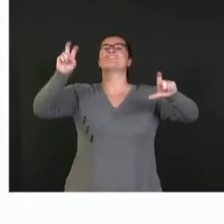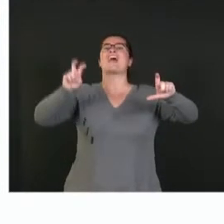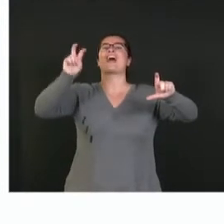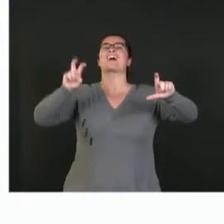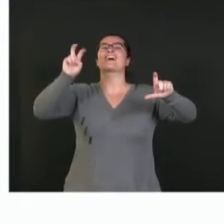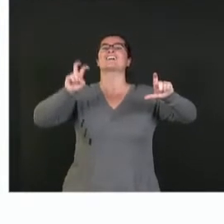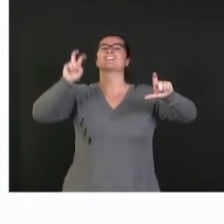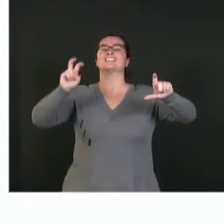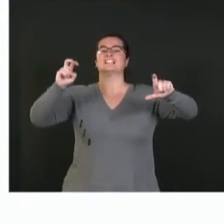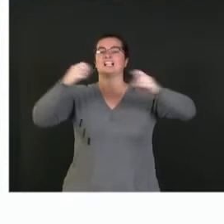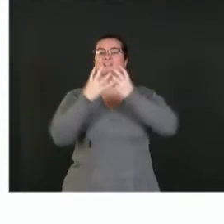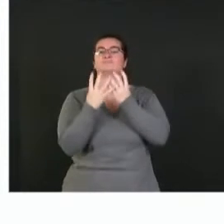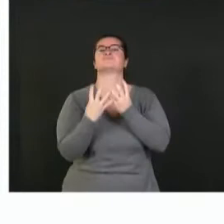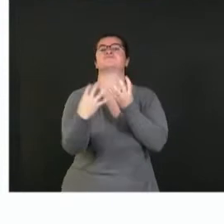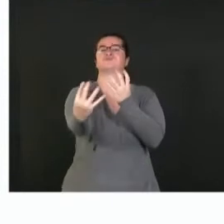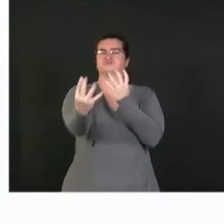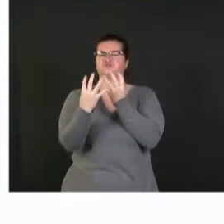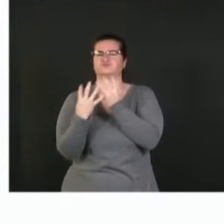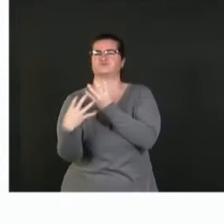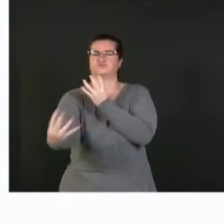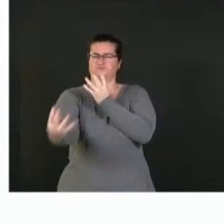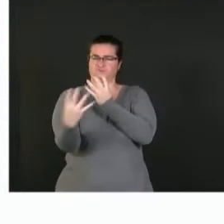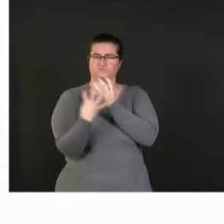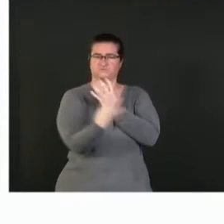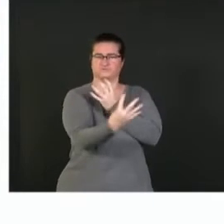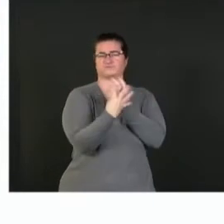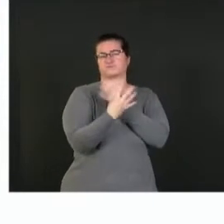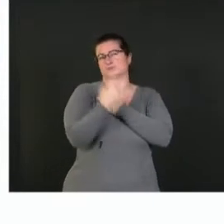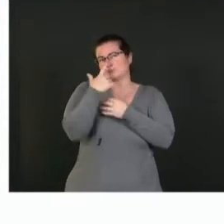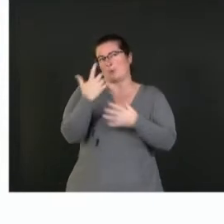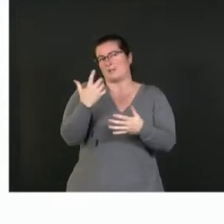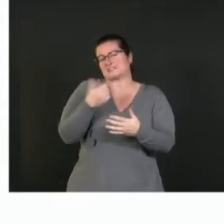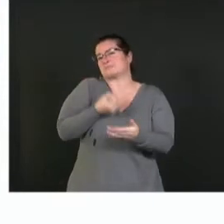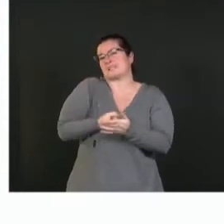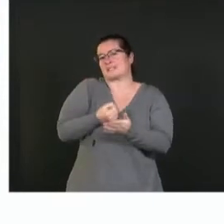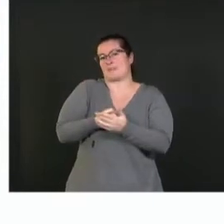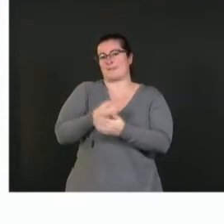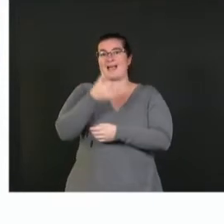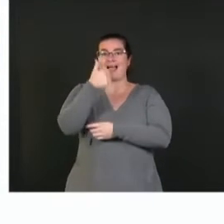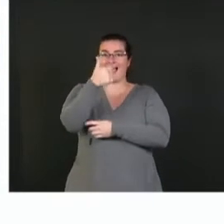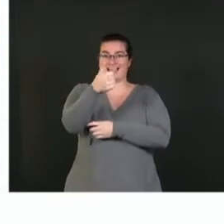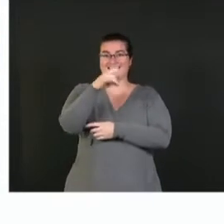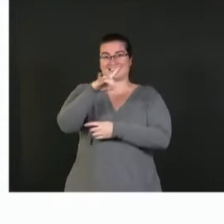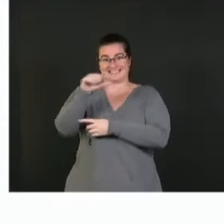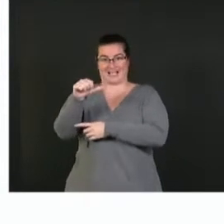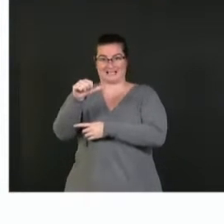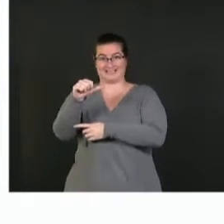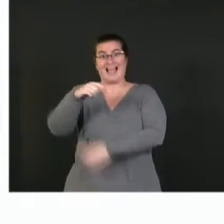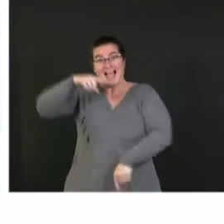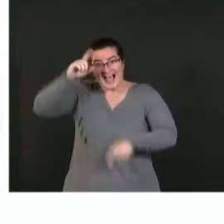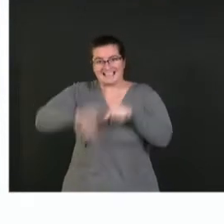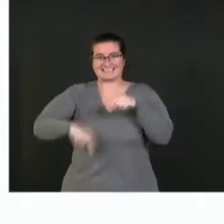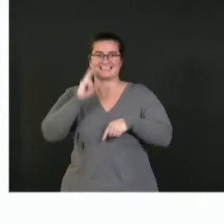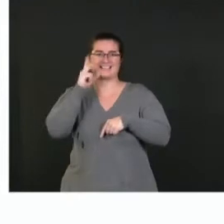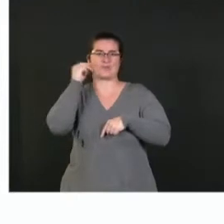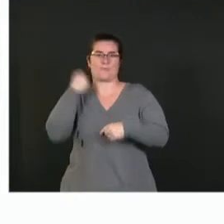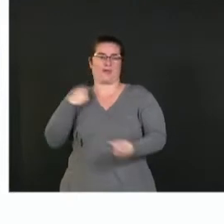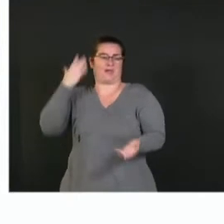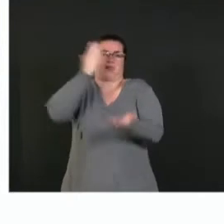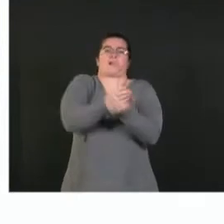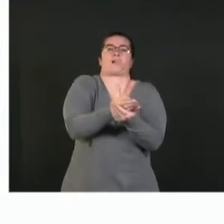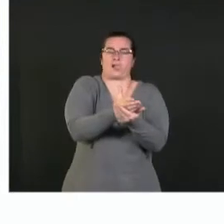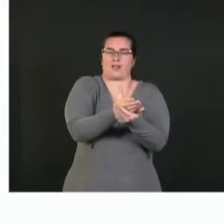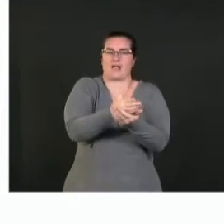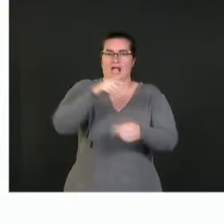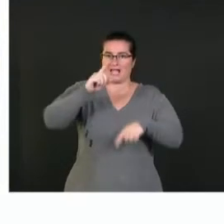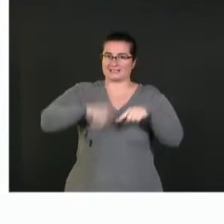secteur important. Je n'ai plus la surface là, mais c'est au moins un hectare qui est absolument interdit d'utilisation humaine et qui est là justement